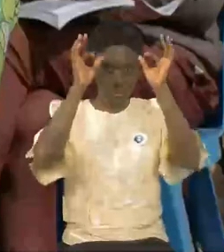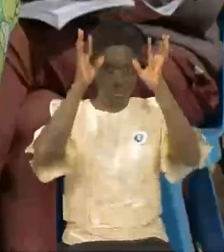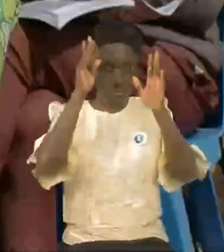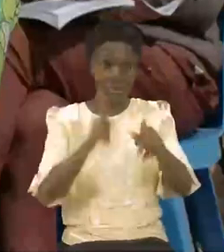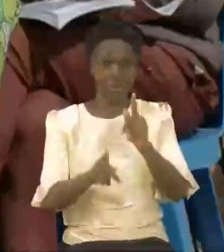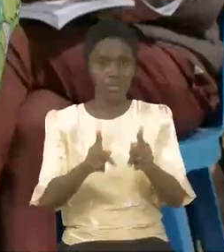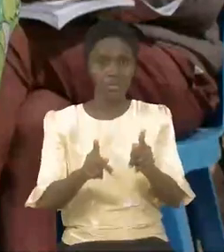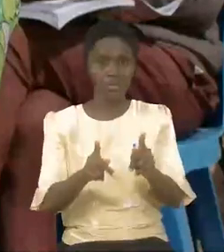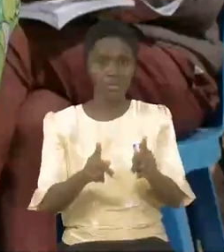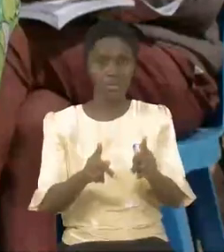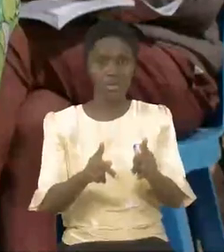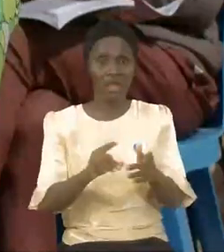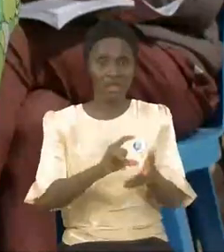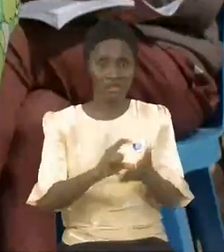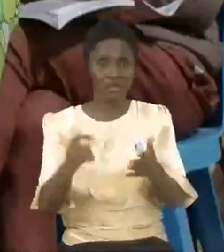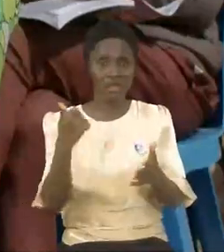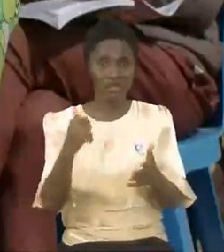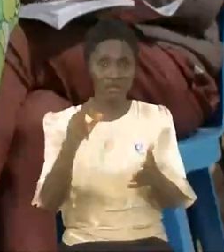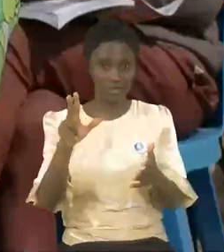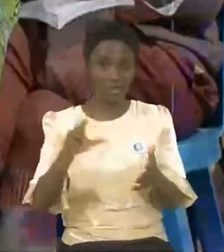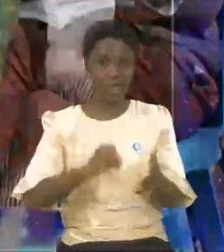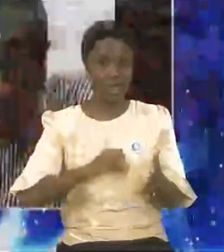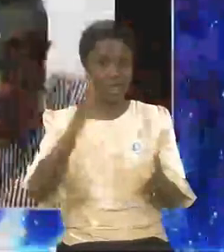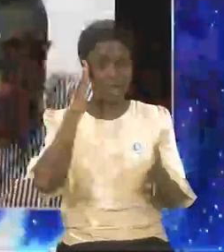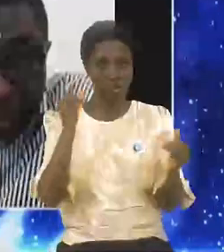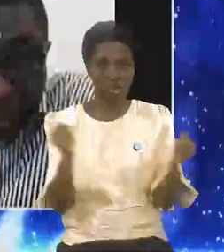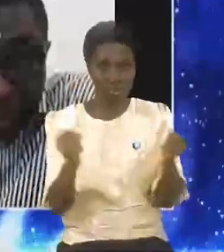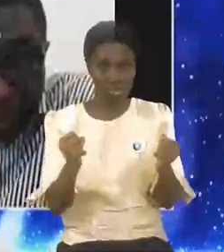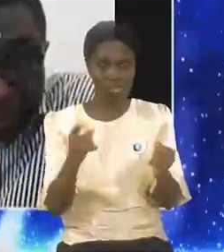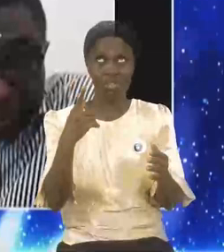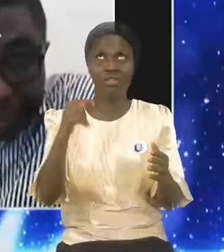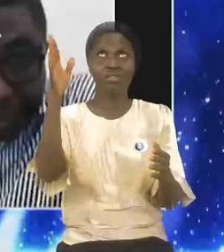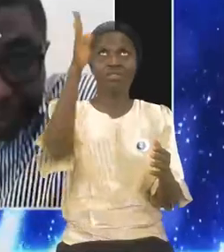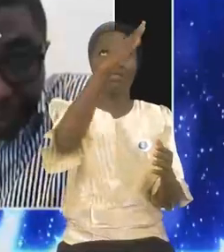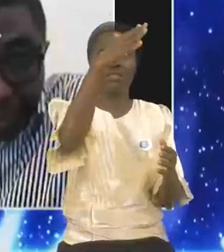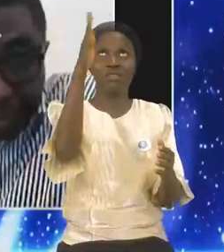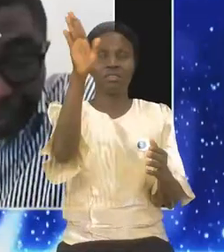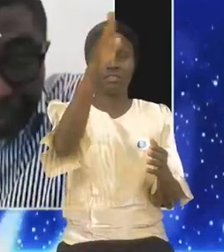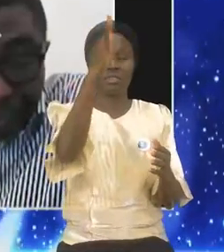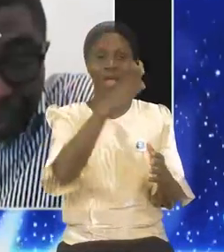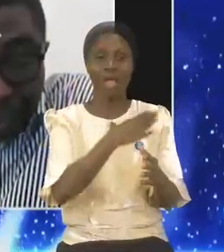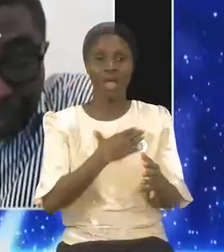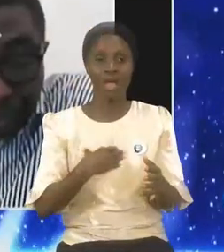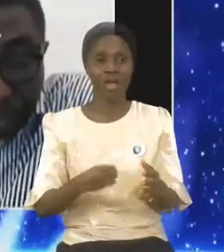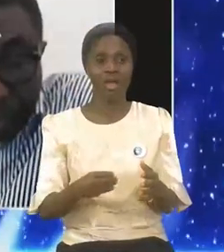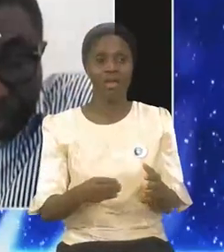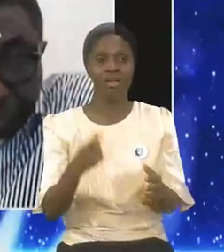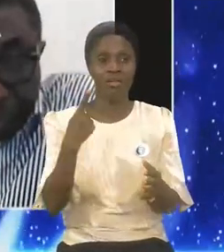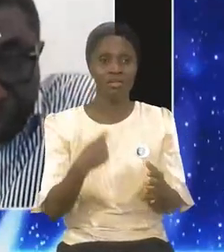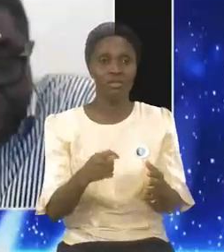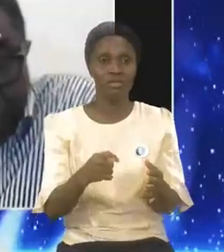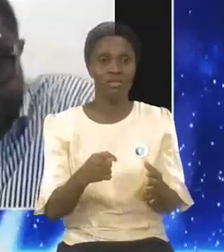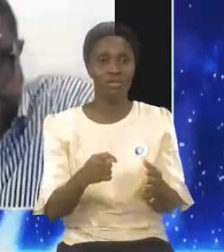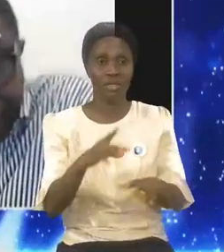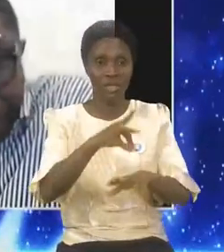dit, « C'est pourquoi j'ébranlerai les cieux, et la terre sera secouée sur